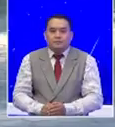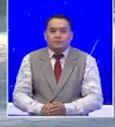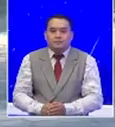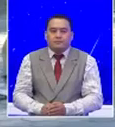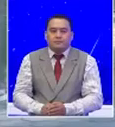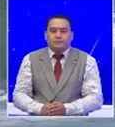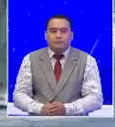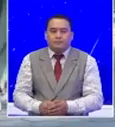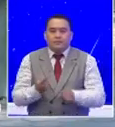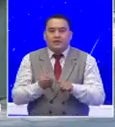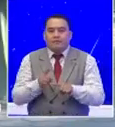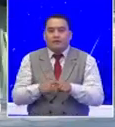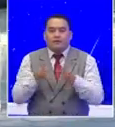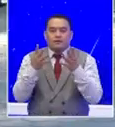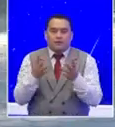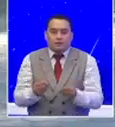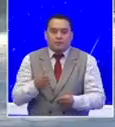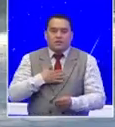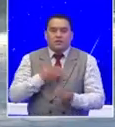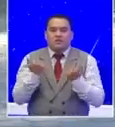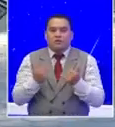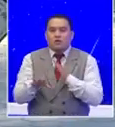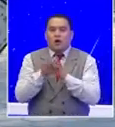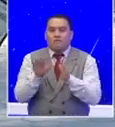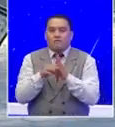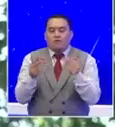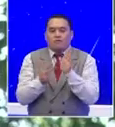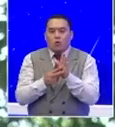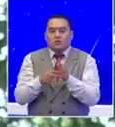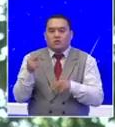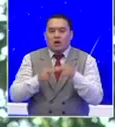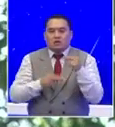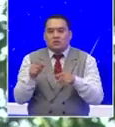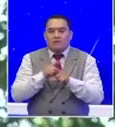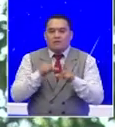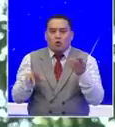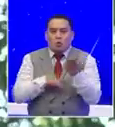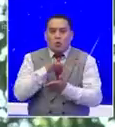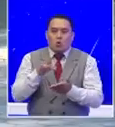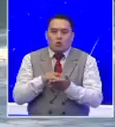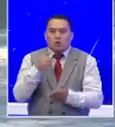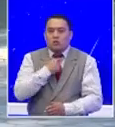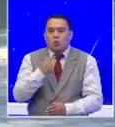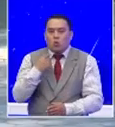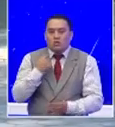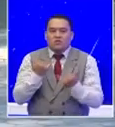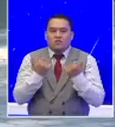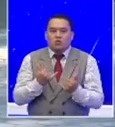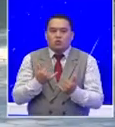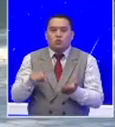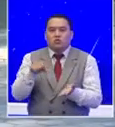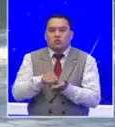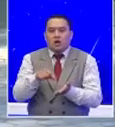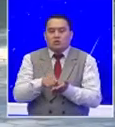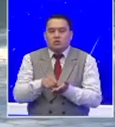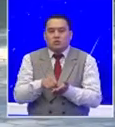В этот день мы сегодня отобрали 8 культурных и строительных объектов по городу Талдыкурган. Сегодня участвуют такие команды,